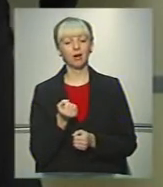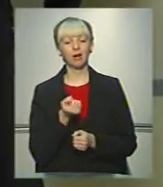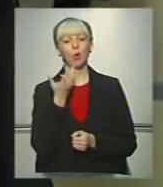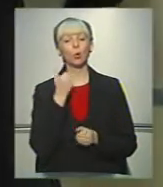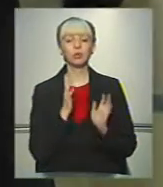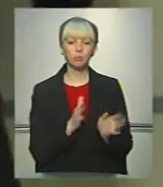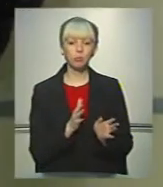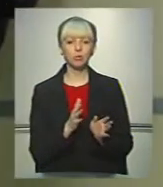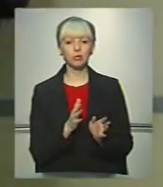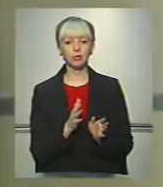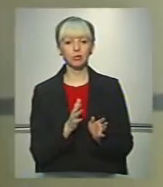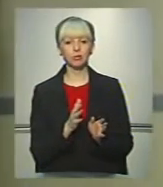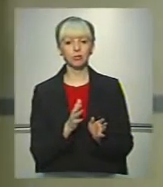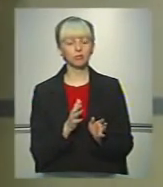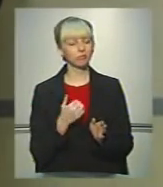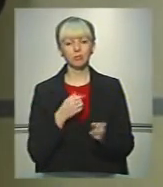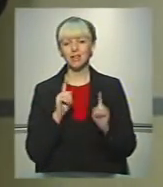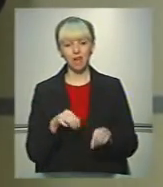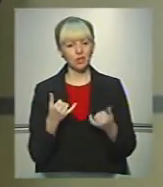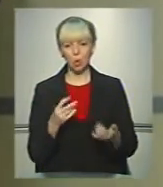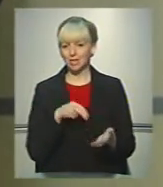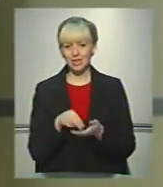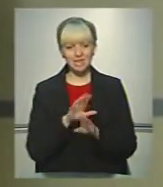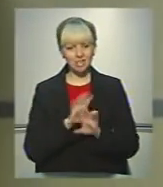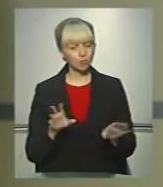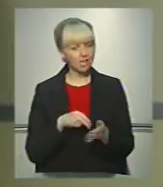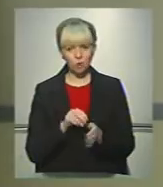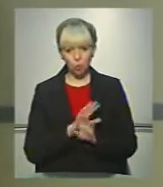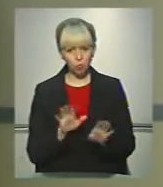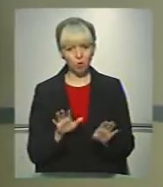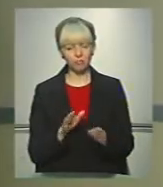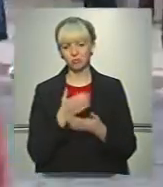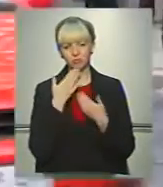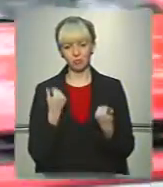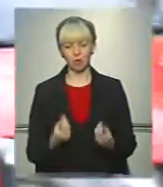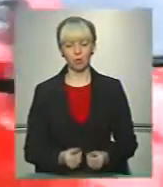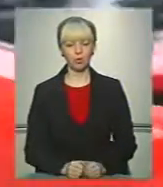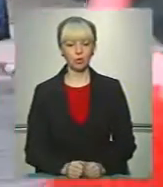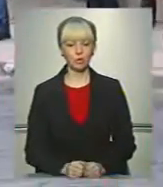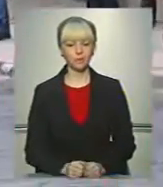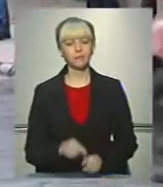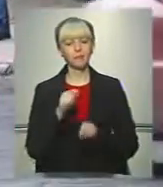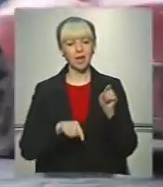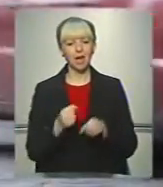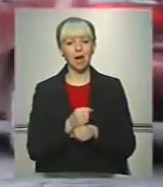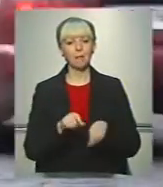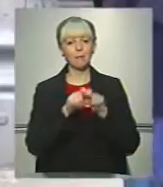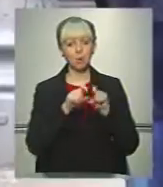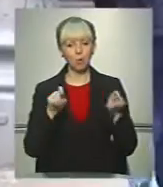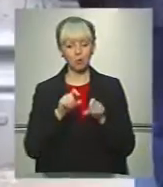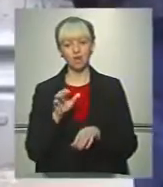Коли буде? Буде вам? У нас їх взагалі немає, ми їх не закуповуємо. Не закуповуєте? Немає спросу. В деяких аптечних